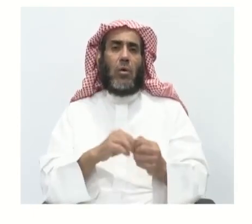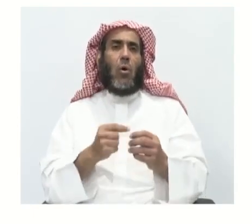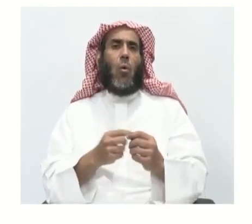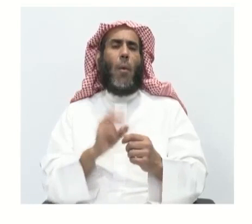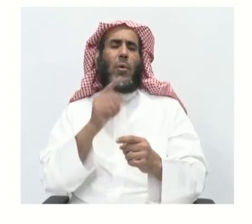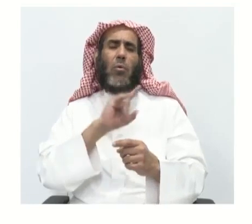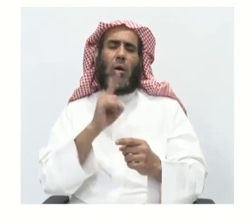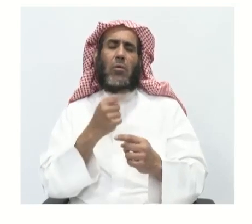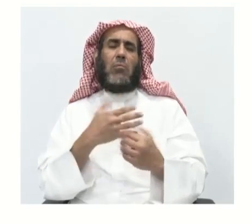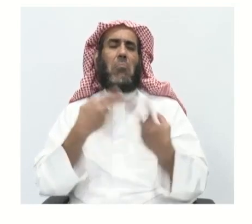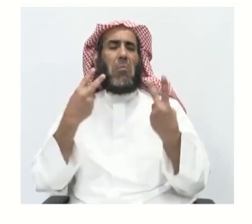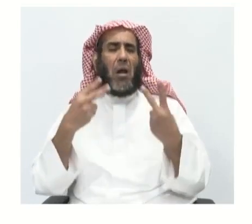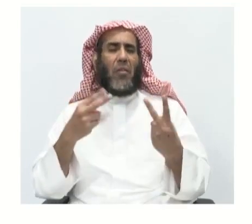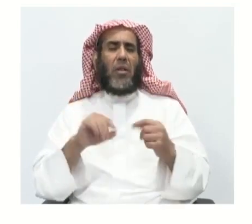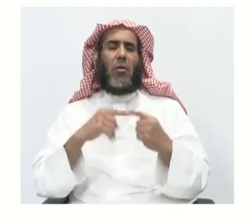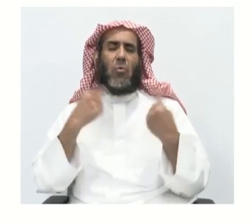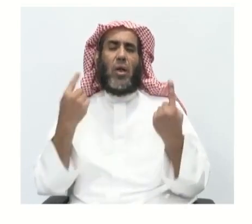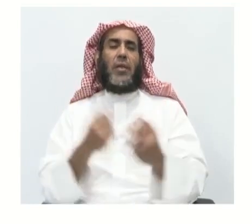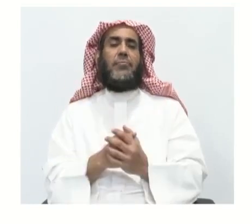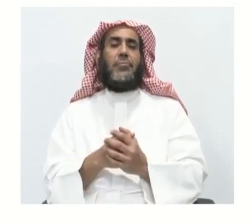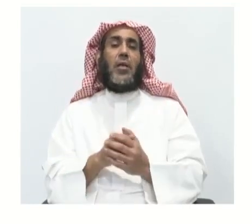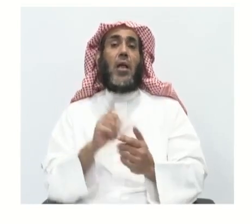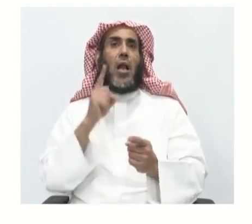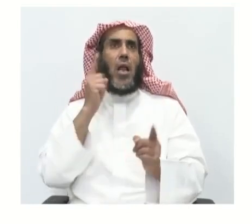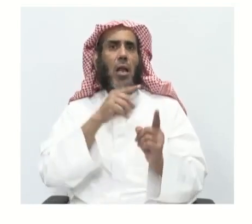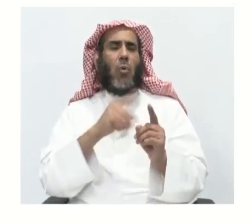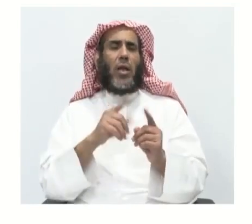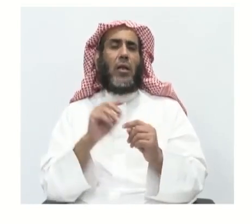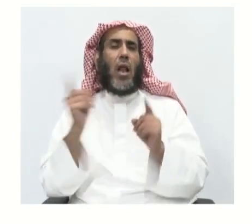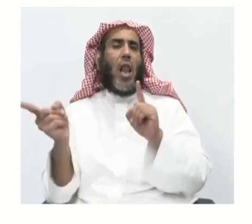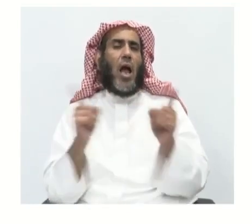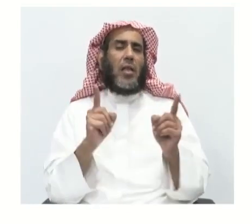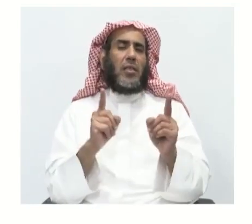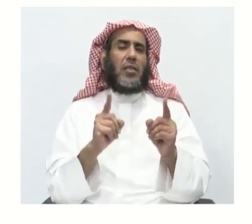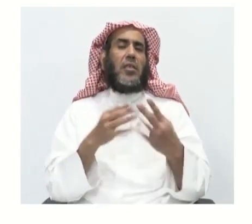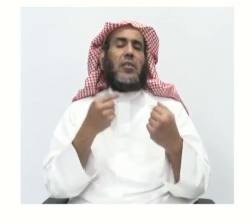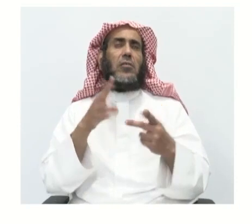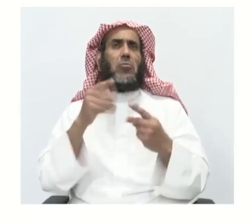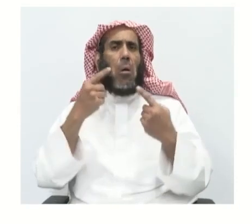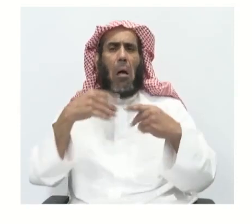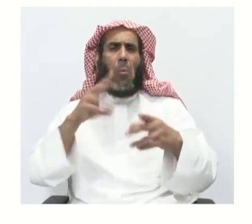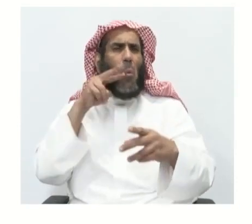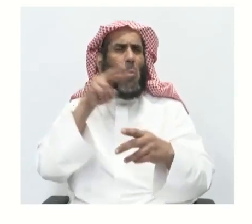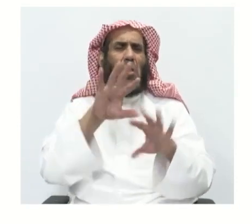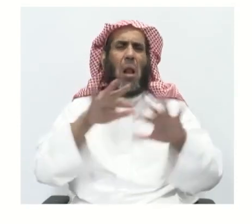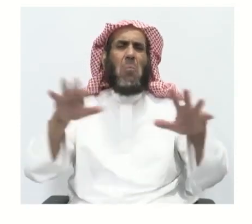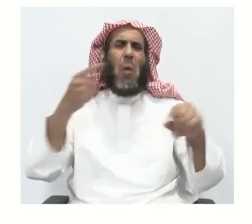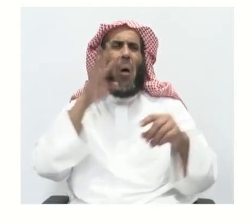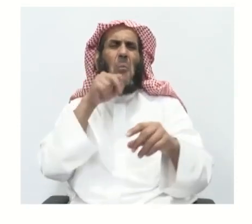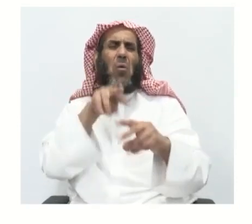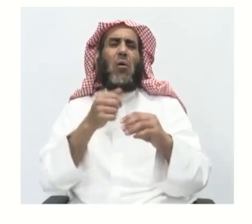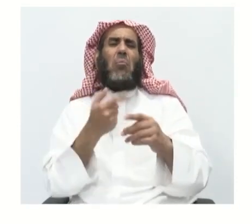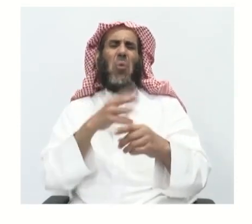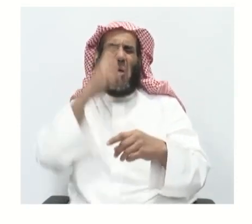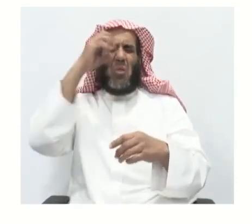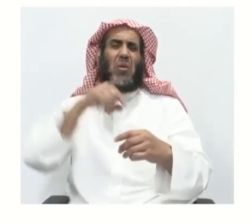ومنابت ني راض على كل حاله ليعلم اي الحالتين سراب امن بعد بذل النفس